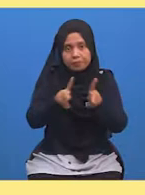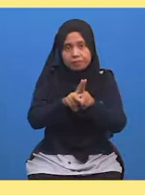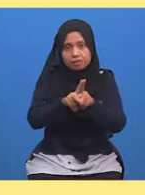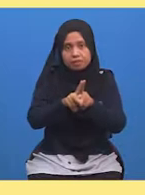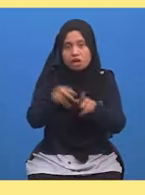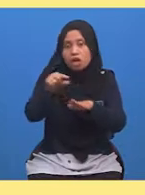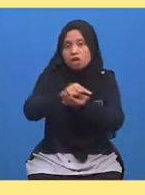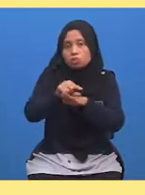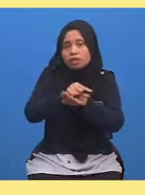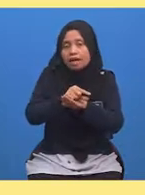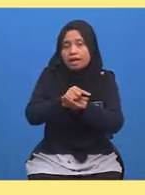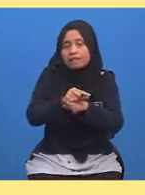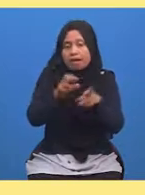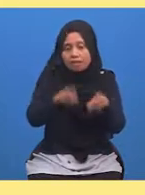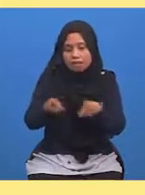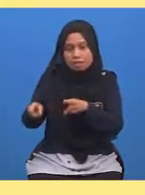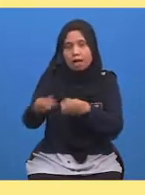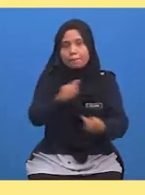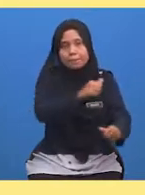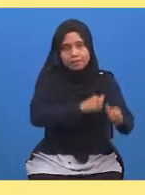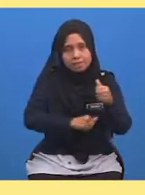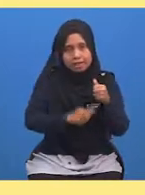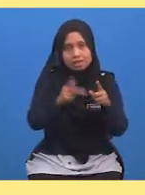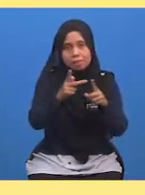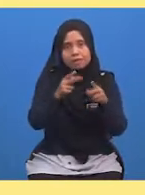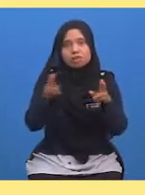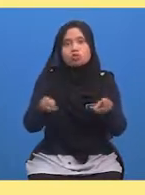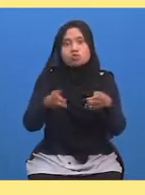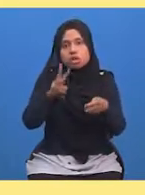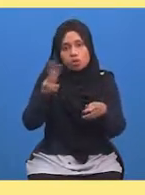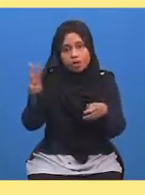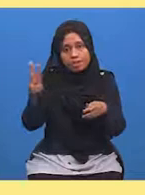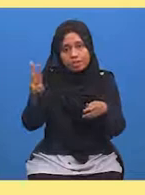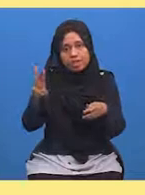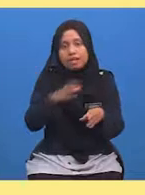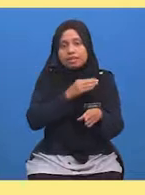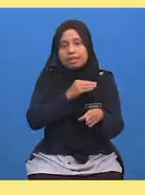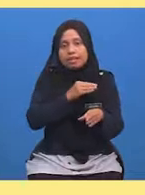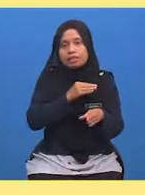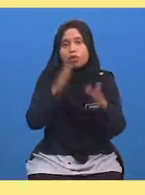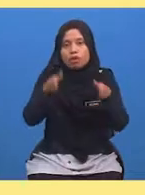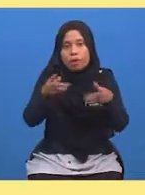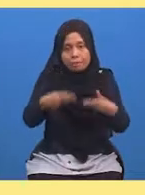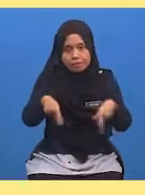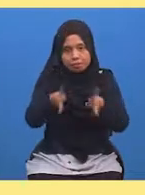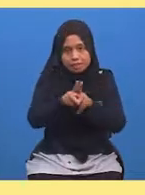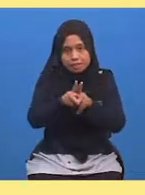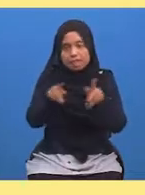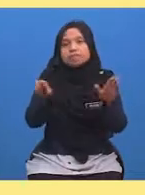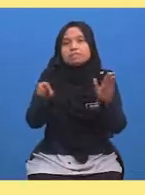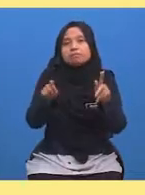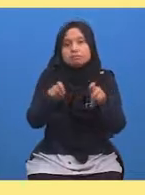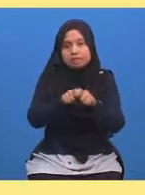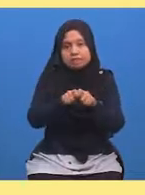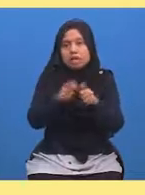Kegunaan rancangan perniagaan kepada usahawan dan pihak berkepentingan seperti